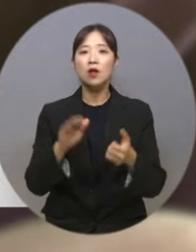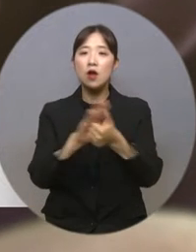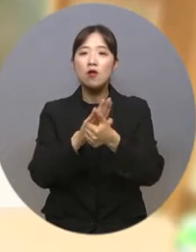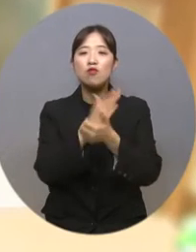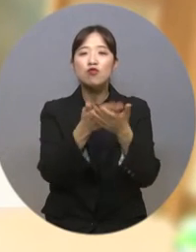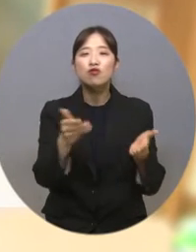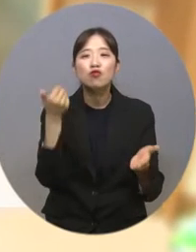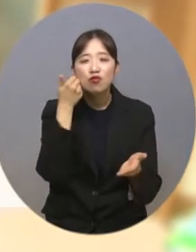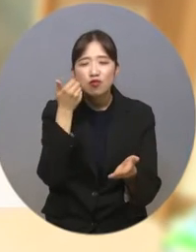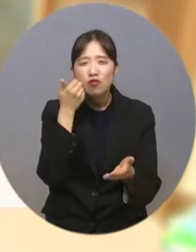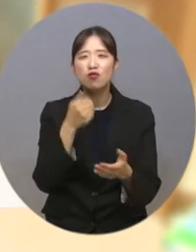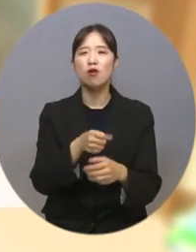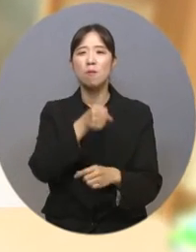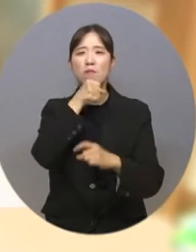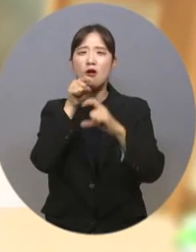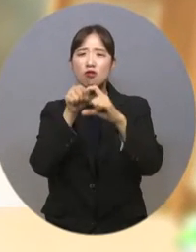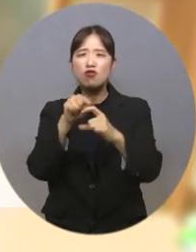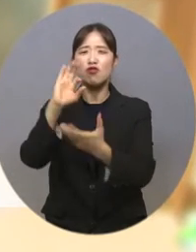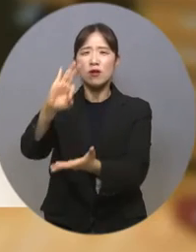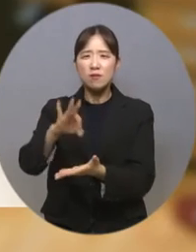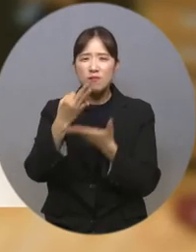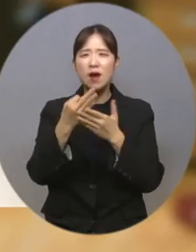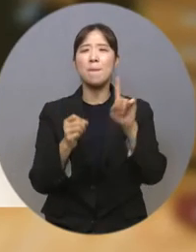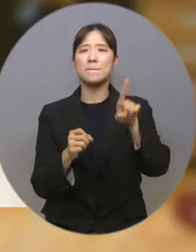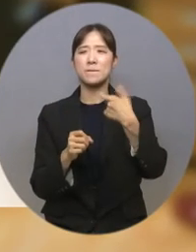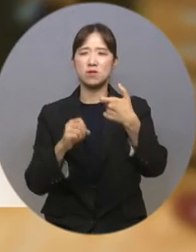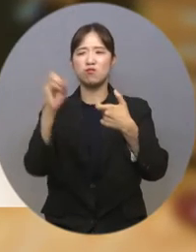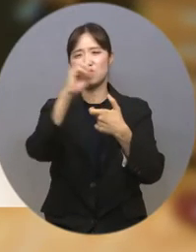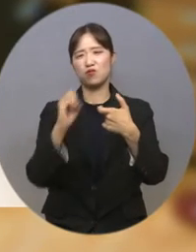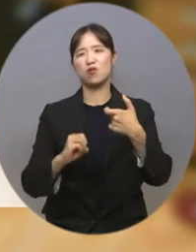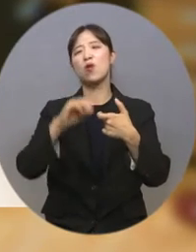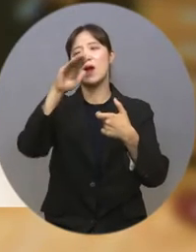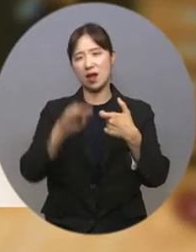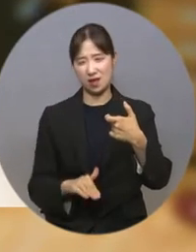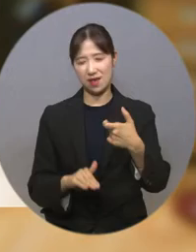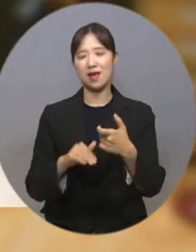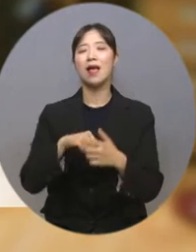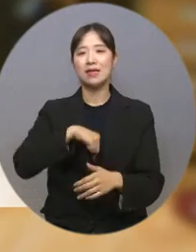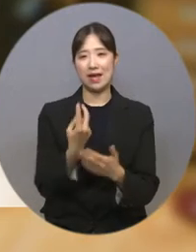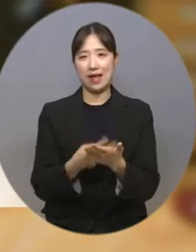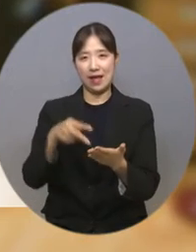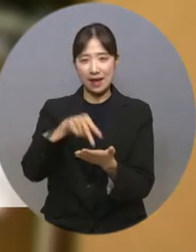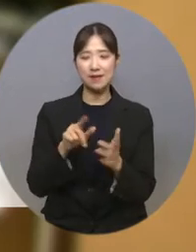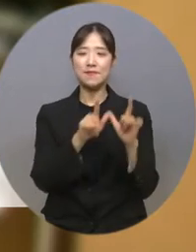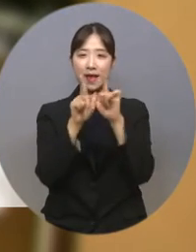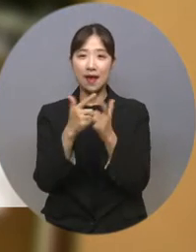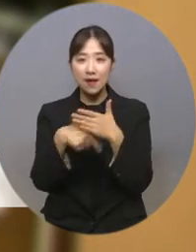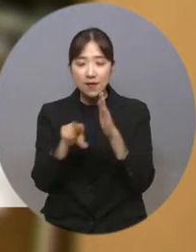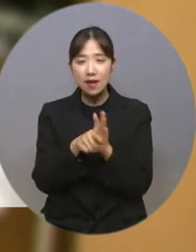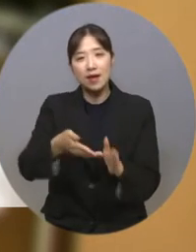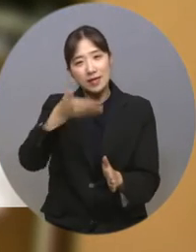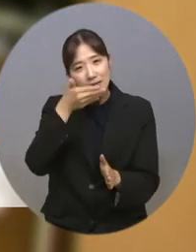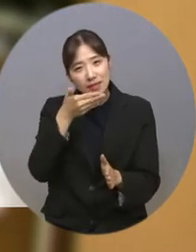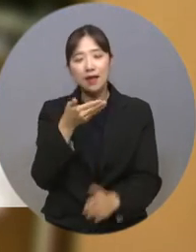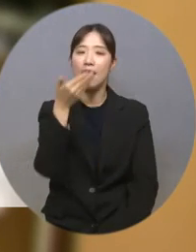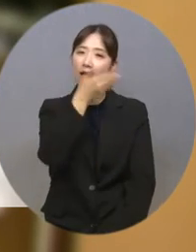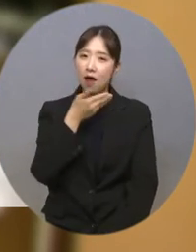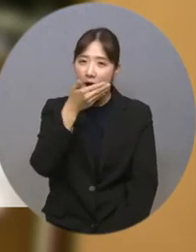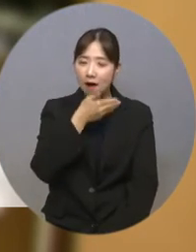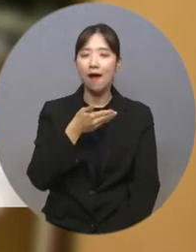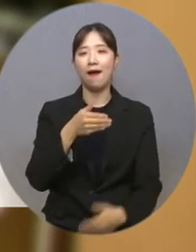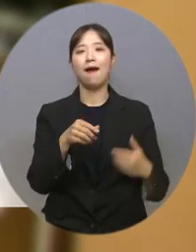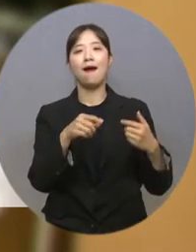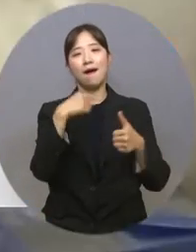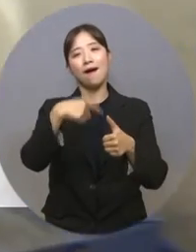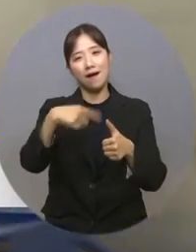중위소득 60% 이 야타이 시설 장애인 등으로 지역사회 작 입생 아들 위한 맞춤형 식사와 영양 관리 지도 등을